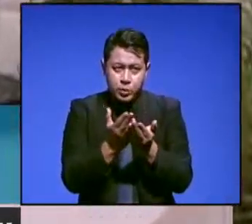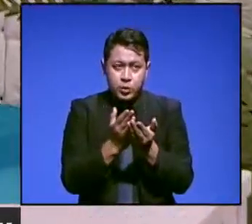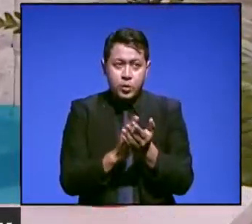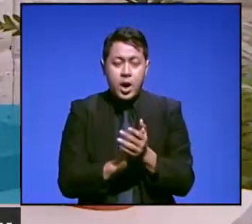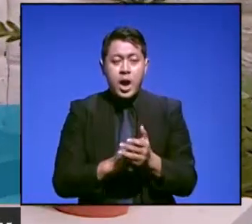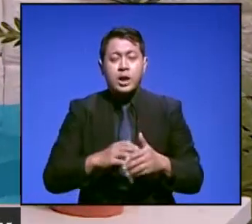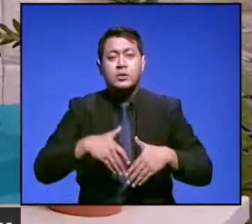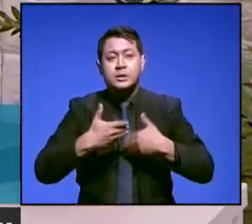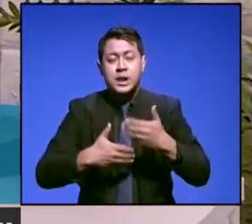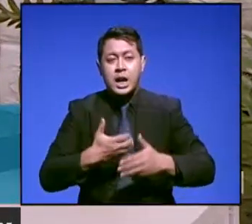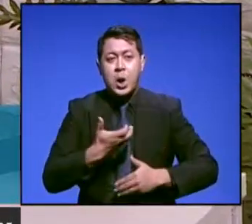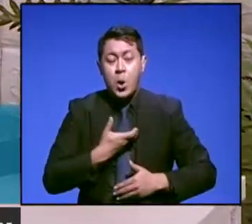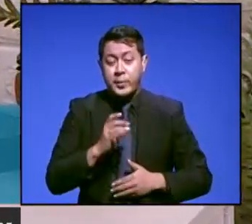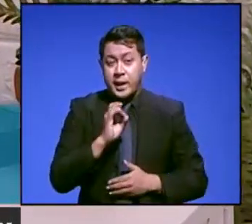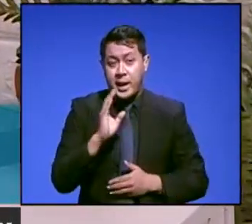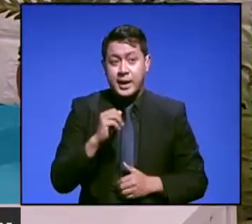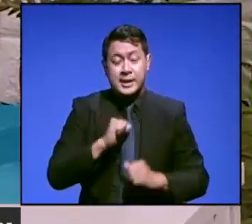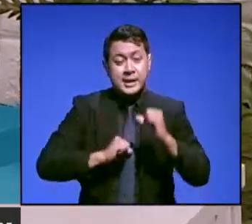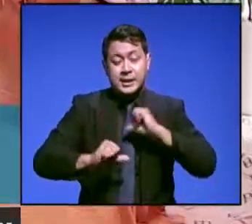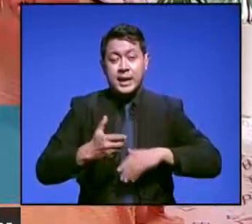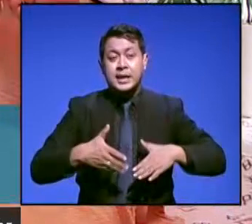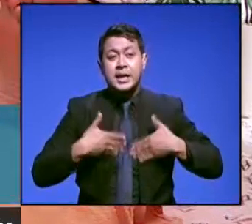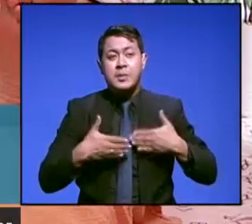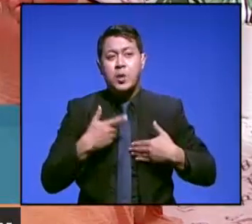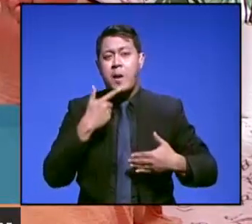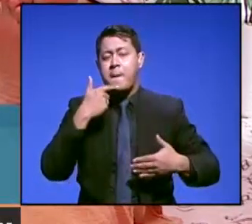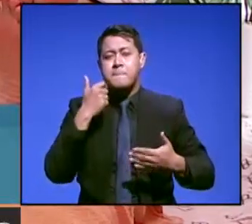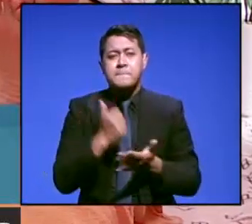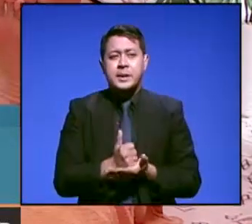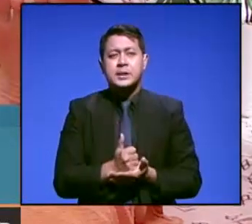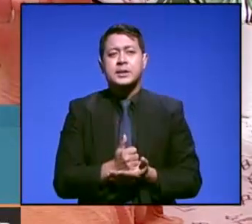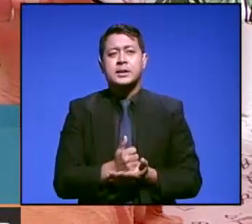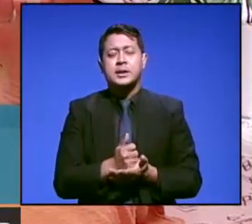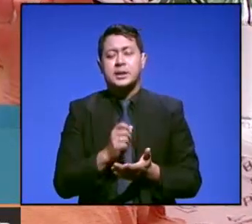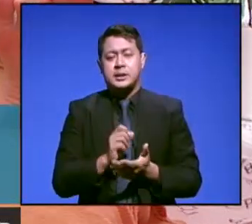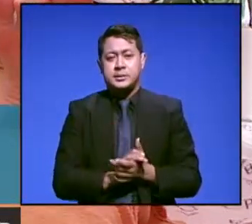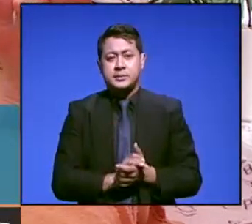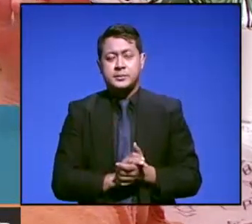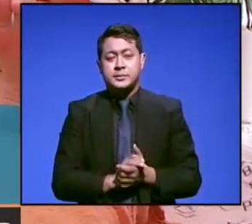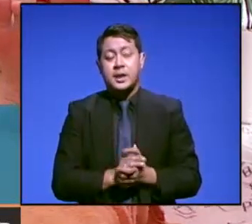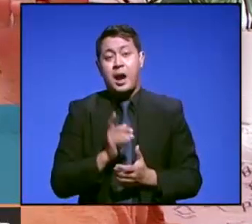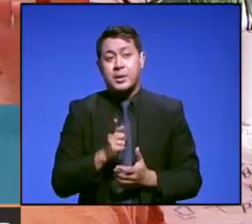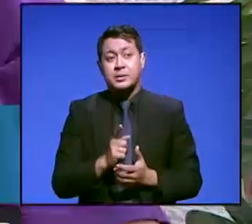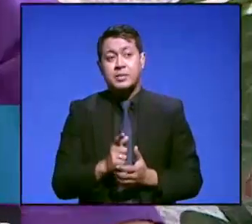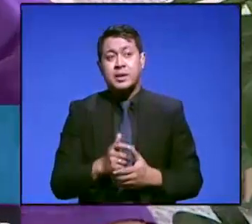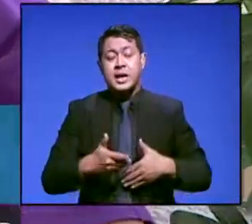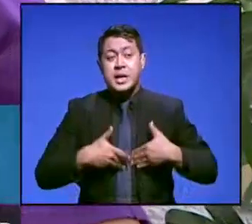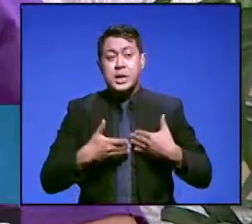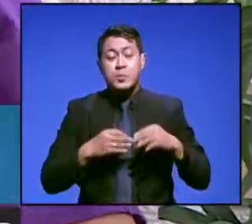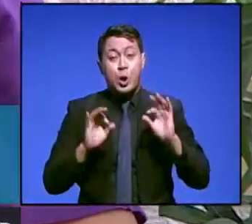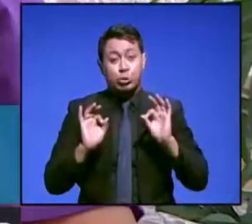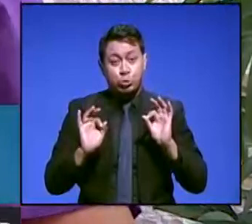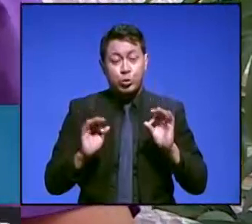menjalankan hobi lainnya. Kegiatan hiburan ini cukup penting dalam siklus rutinitas kita, karena dengan hiburan yang